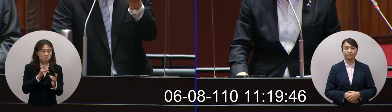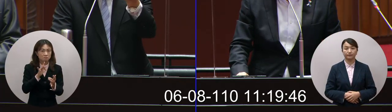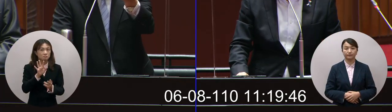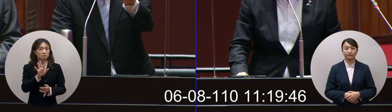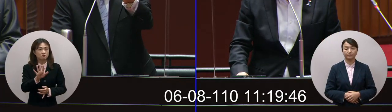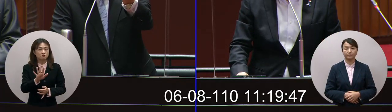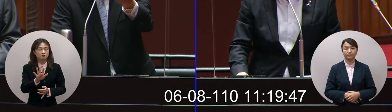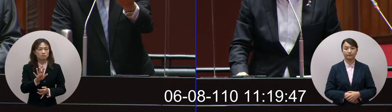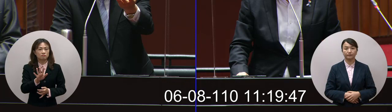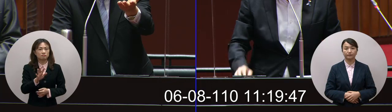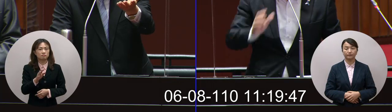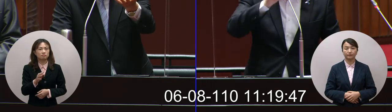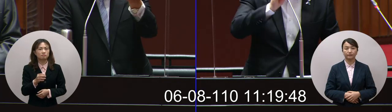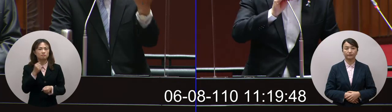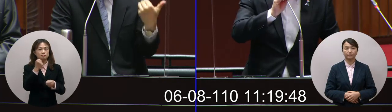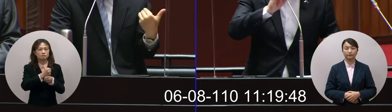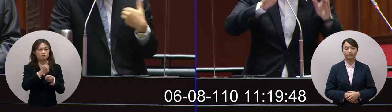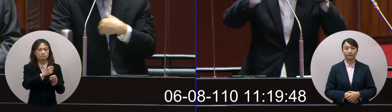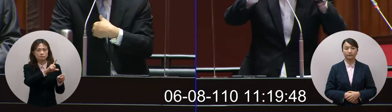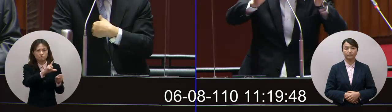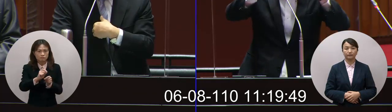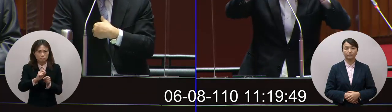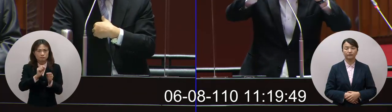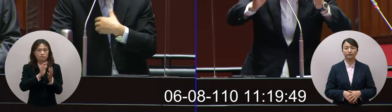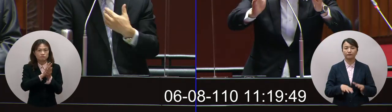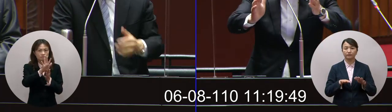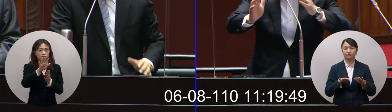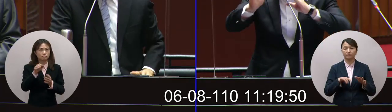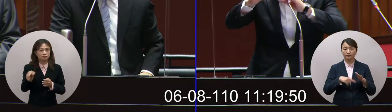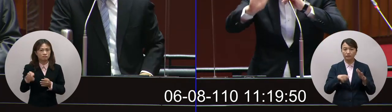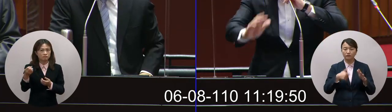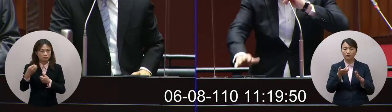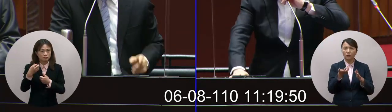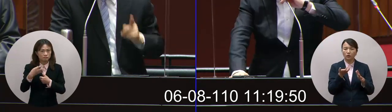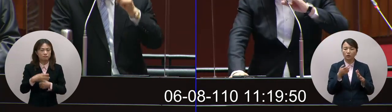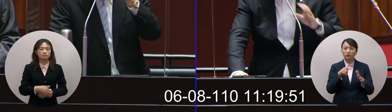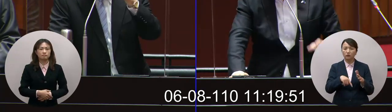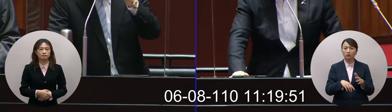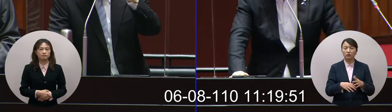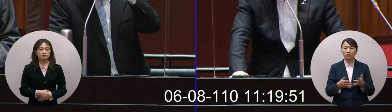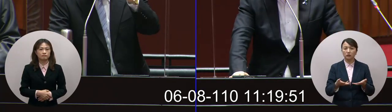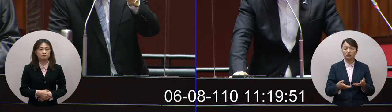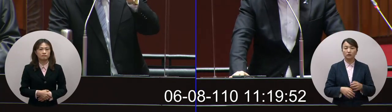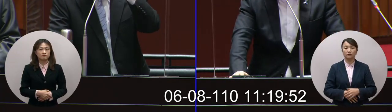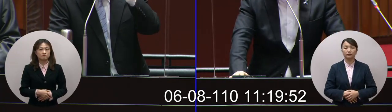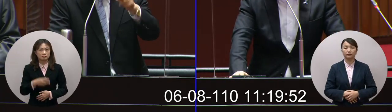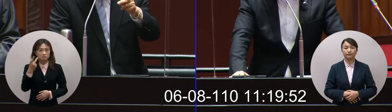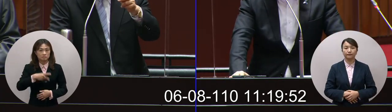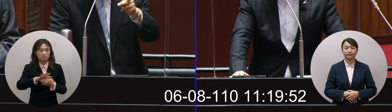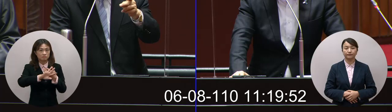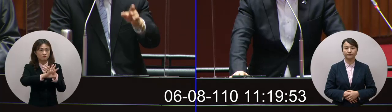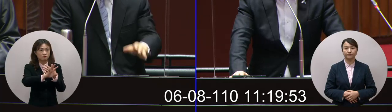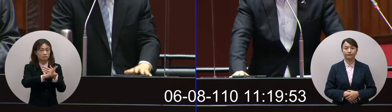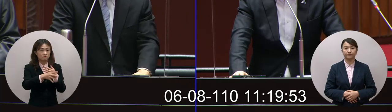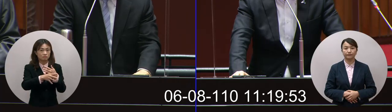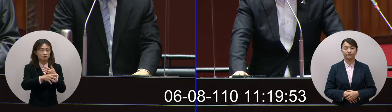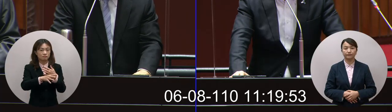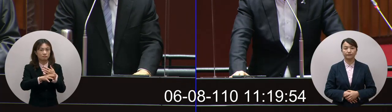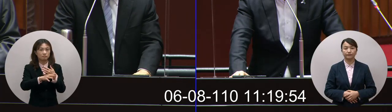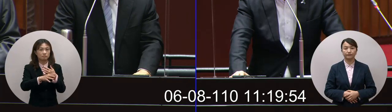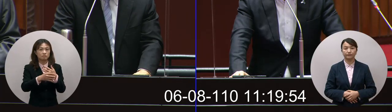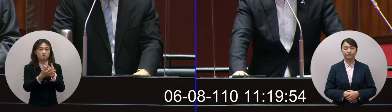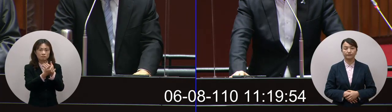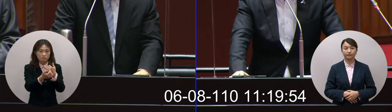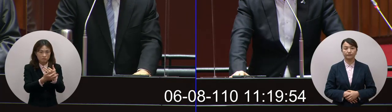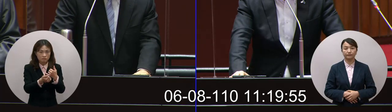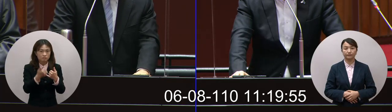了了啊，委员的意见，我加相关 部委。院长，你后壁面哦，你去改吼， 啊，注意外国人、外籍生，那咱